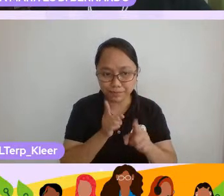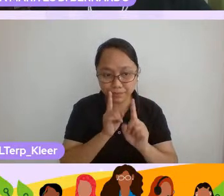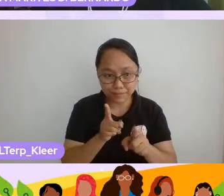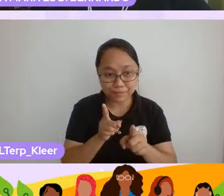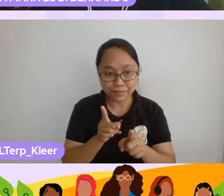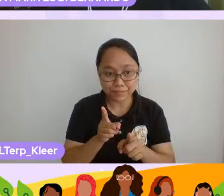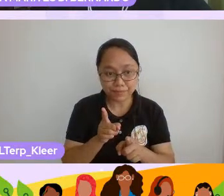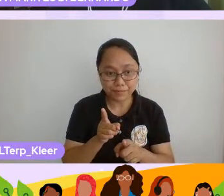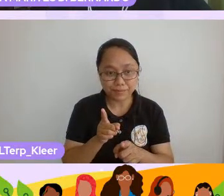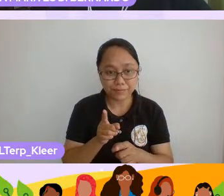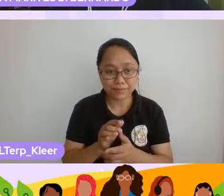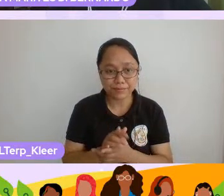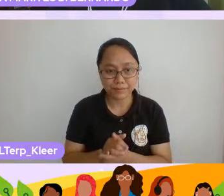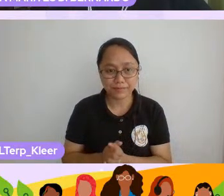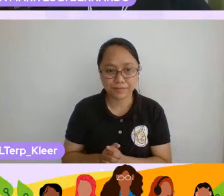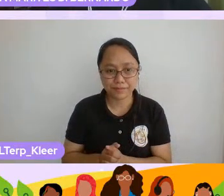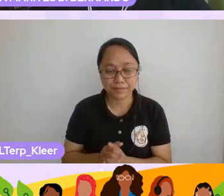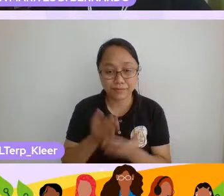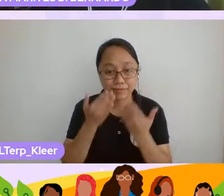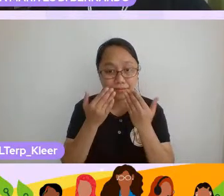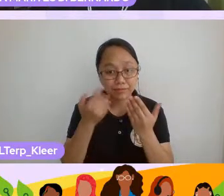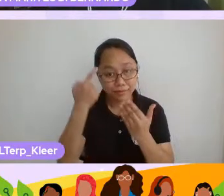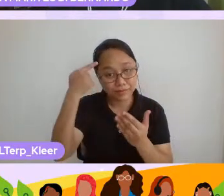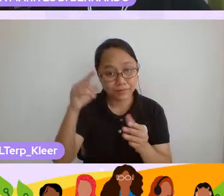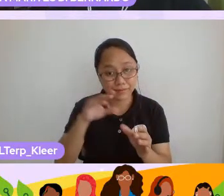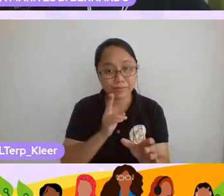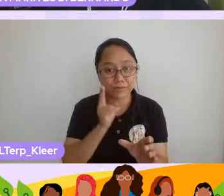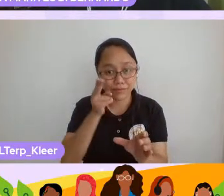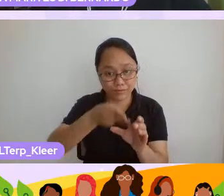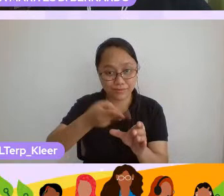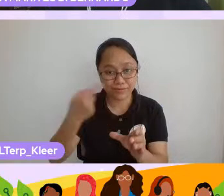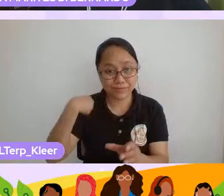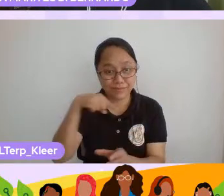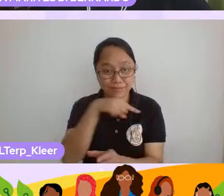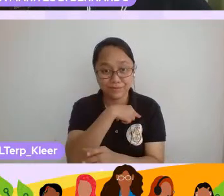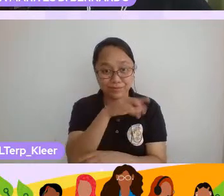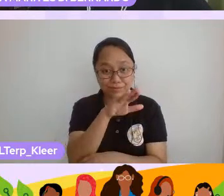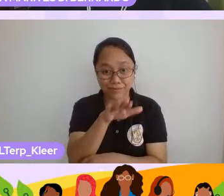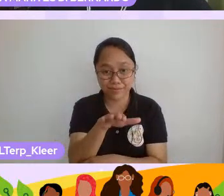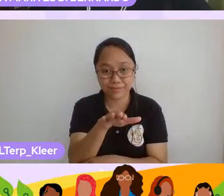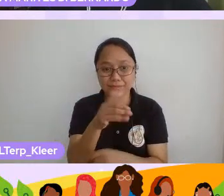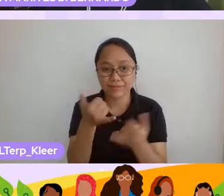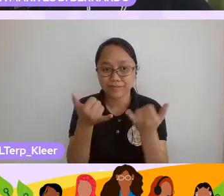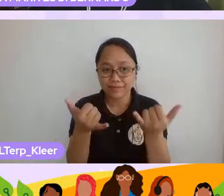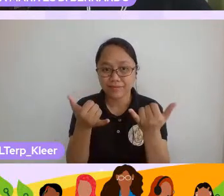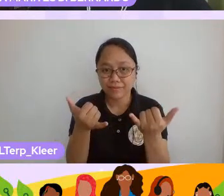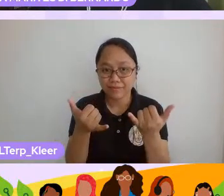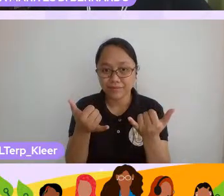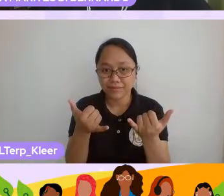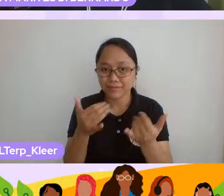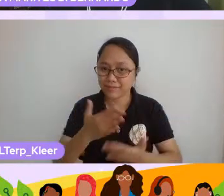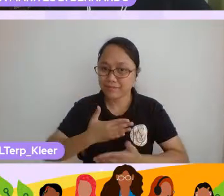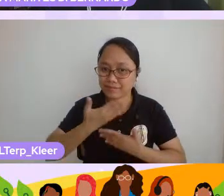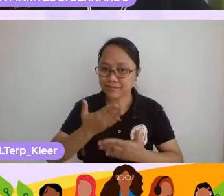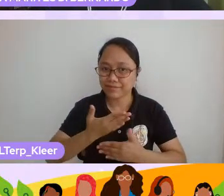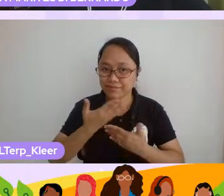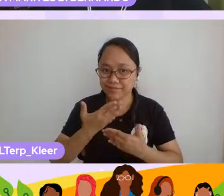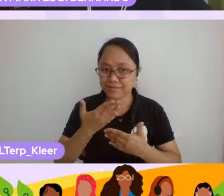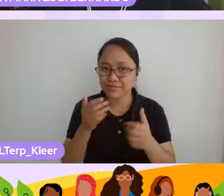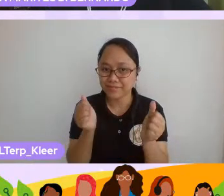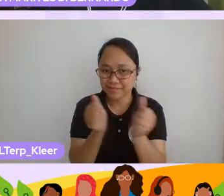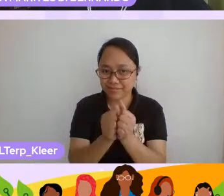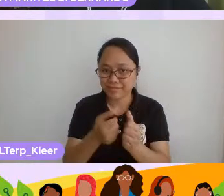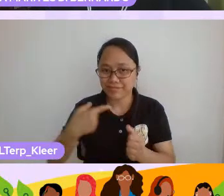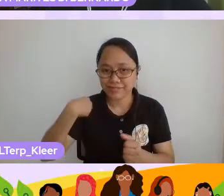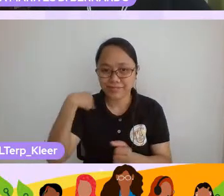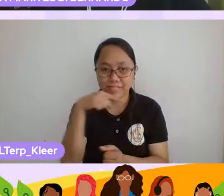you very much for joining us this afternoon, and we are really glad po na nakasama ka namin talaga ngayon and for sharing with us